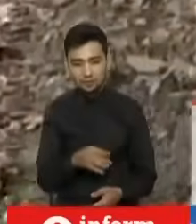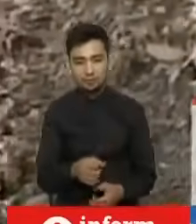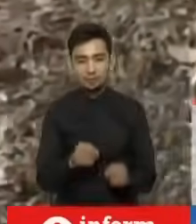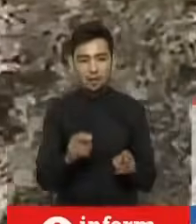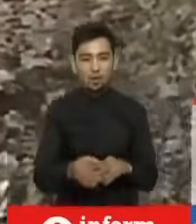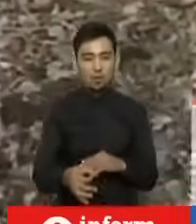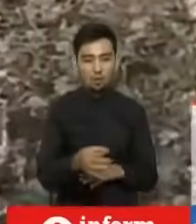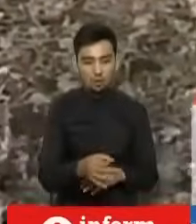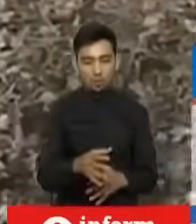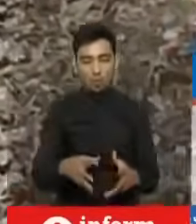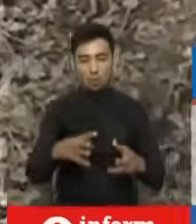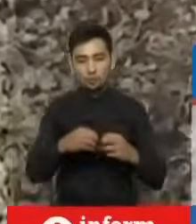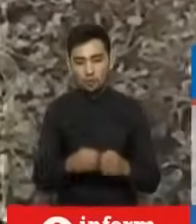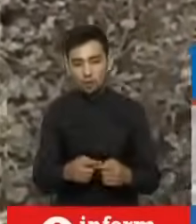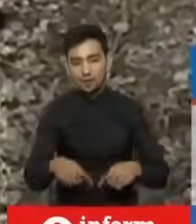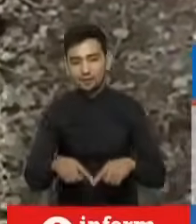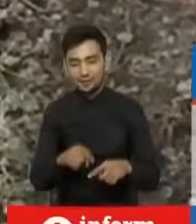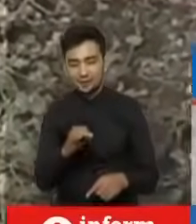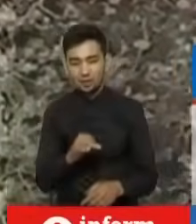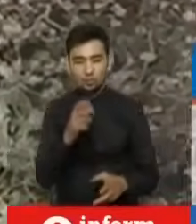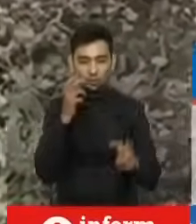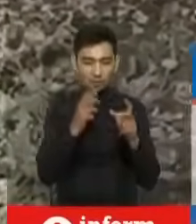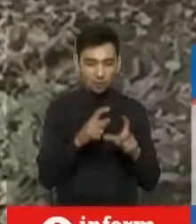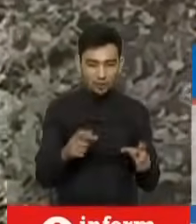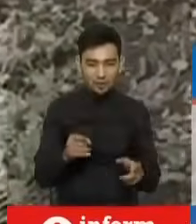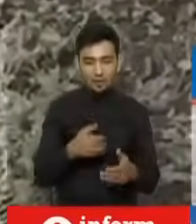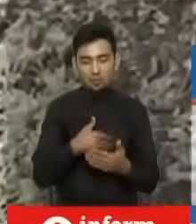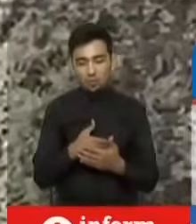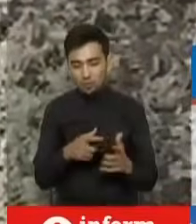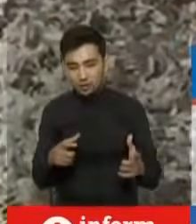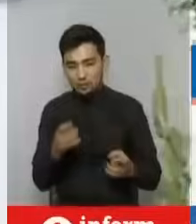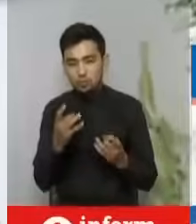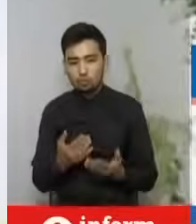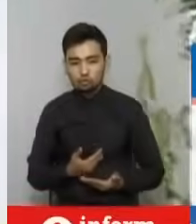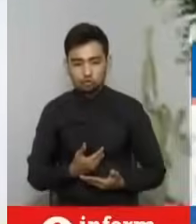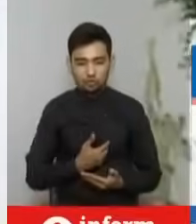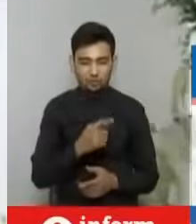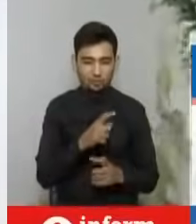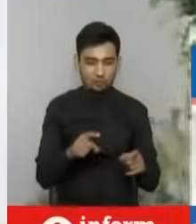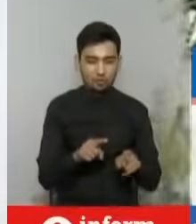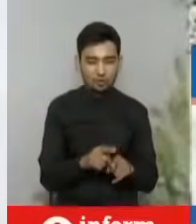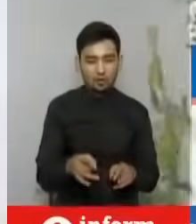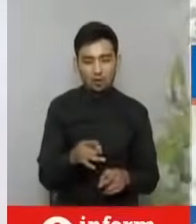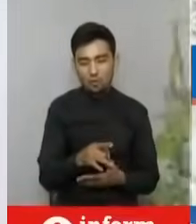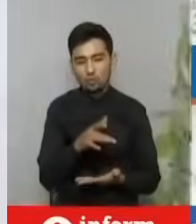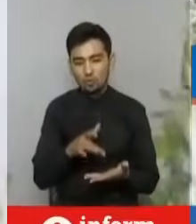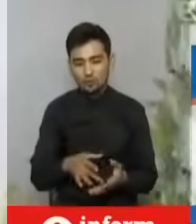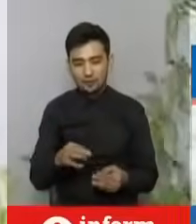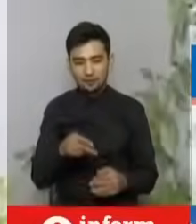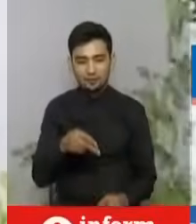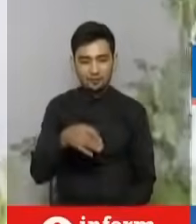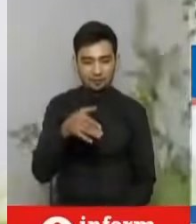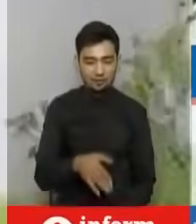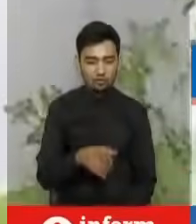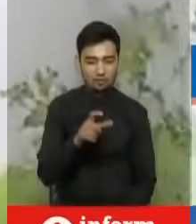исполнительных органов, общественных организаций, студенты, активисты и простые жители городов и районов. Более 2000 человек